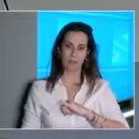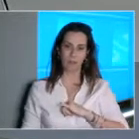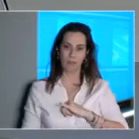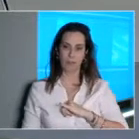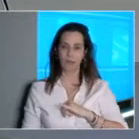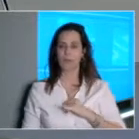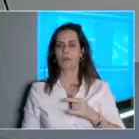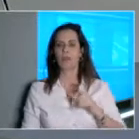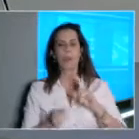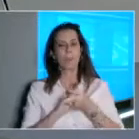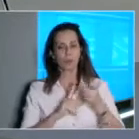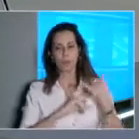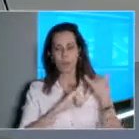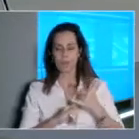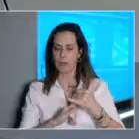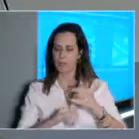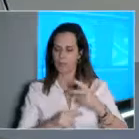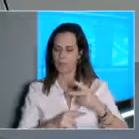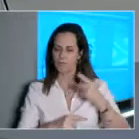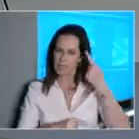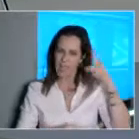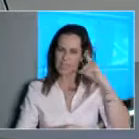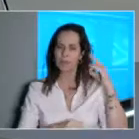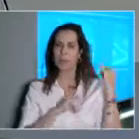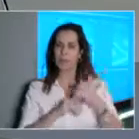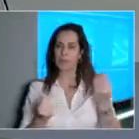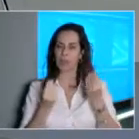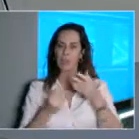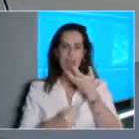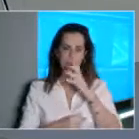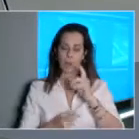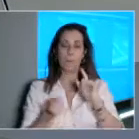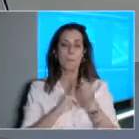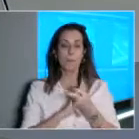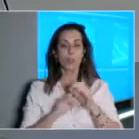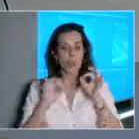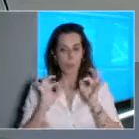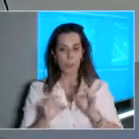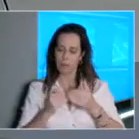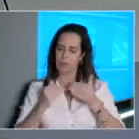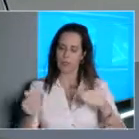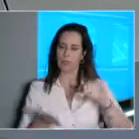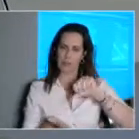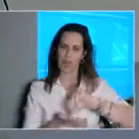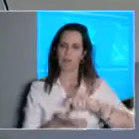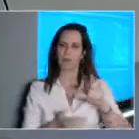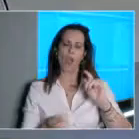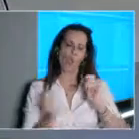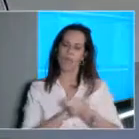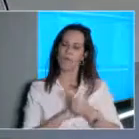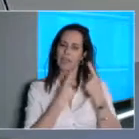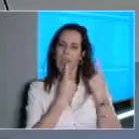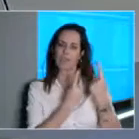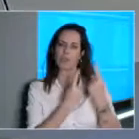להיות בטיילת, במקום שיביא יזמים, במקום שיביא אטרקציות לדבריה, במקום שבאמת יקדם תאיר, הוא הפך את